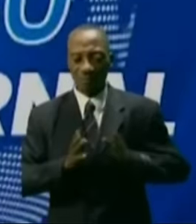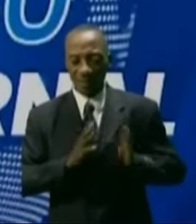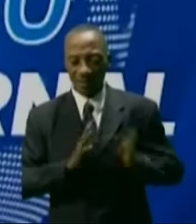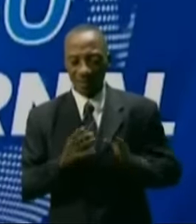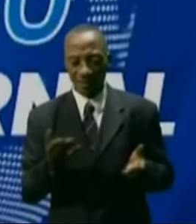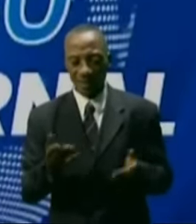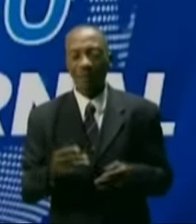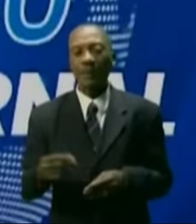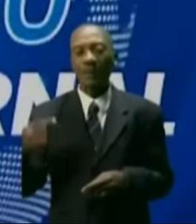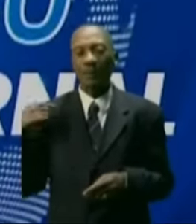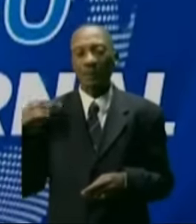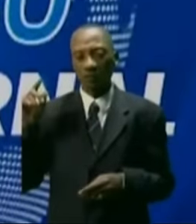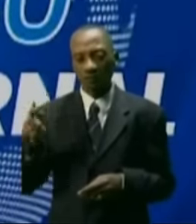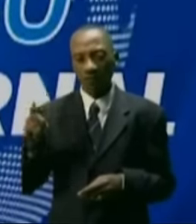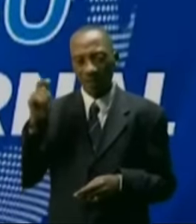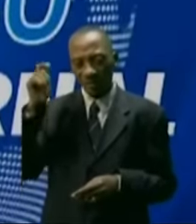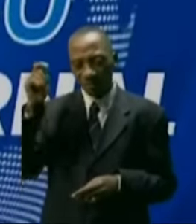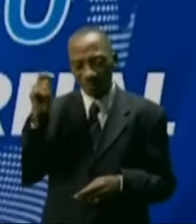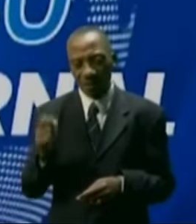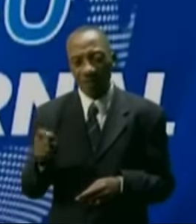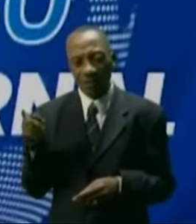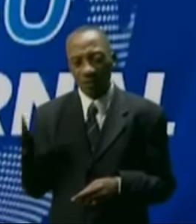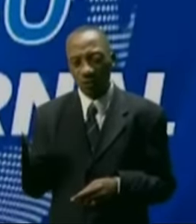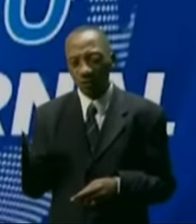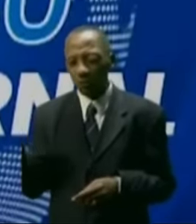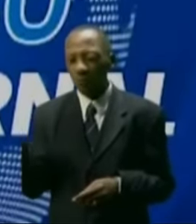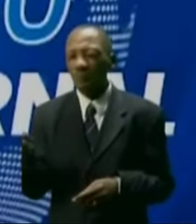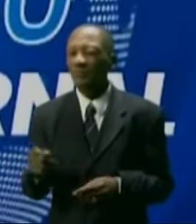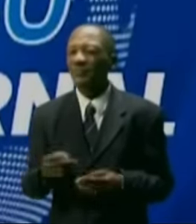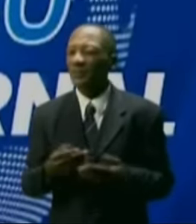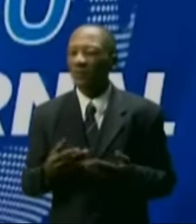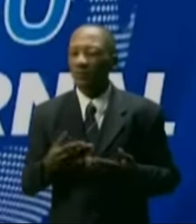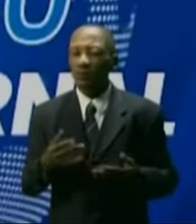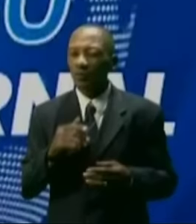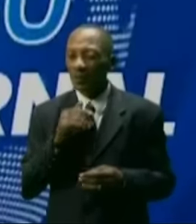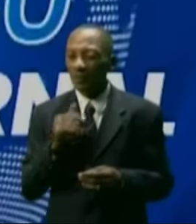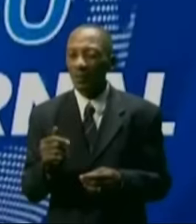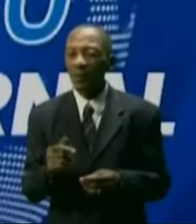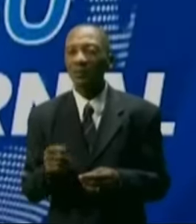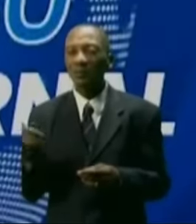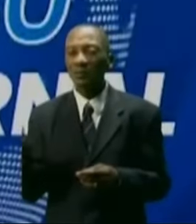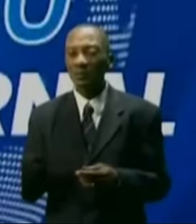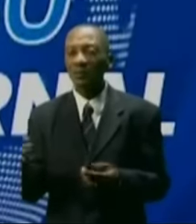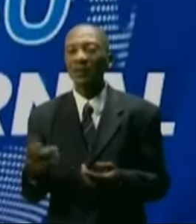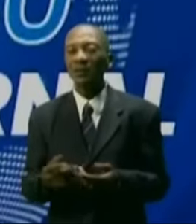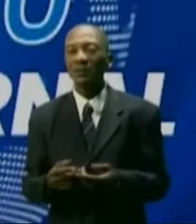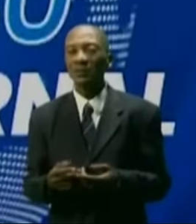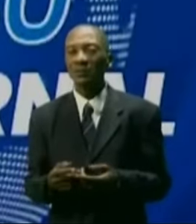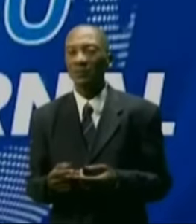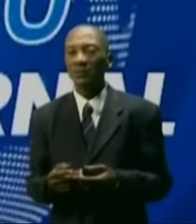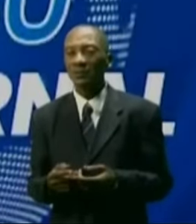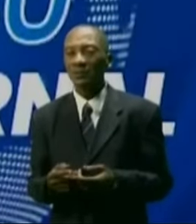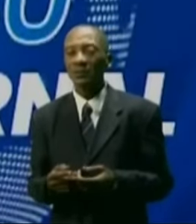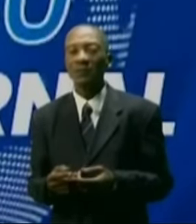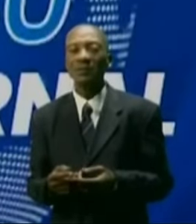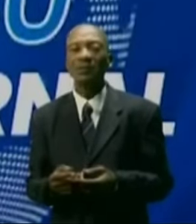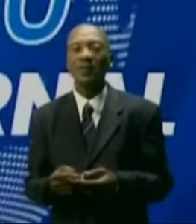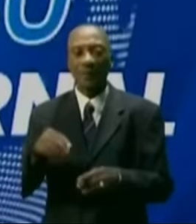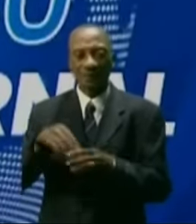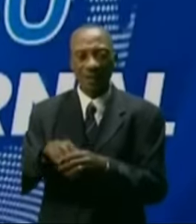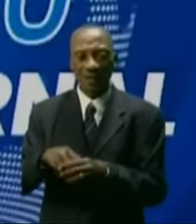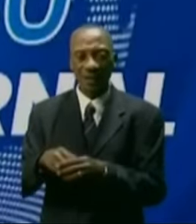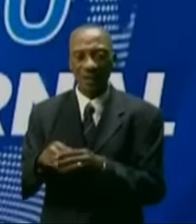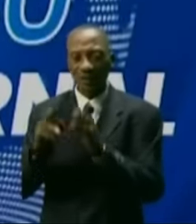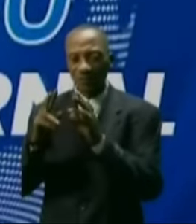qui a dépêché une mission urgente sur place fait état de 39 personnes tuées à Massala et Mahii,